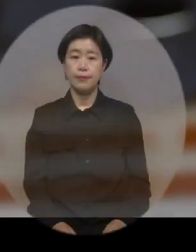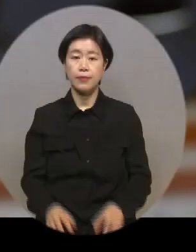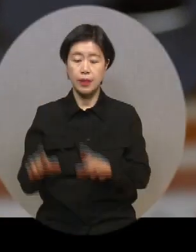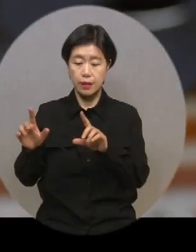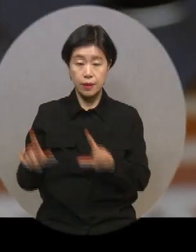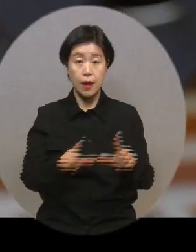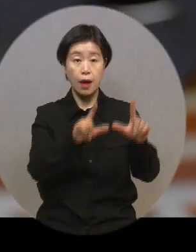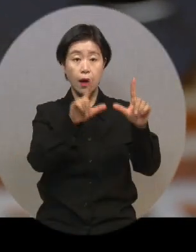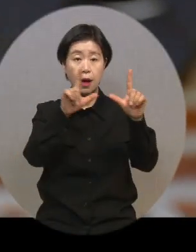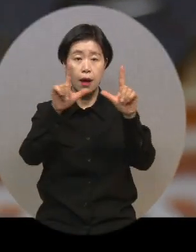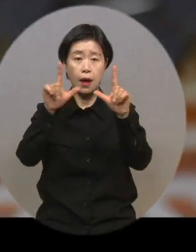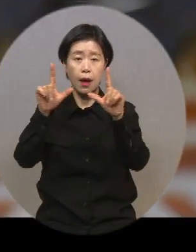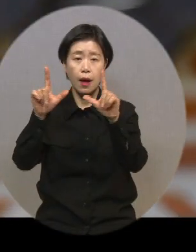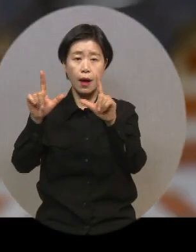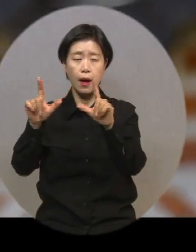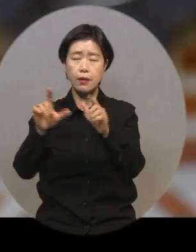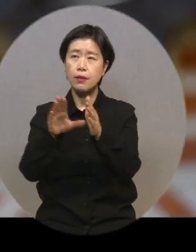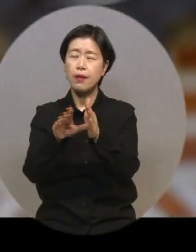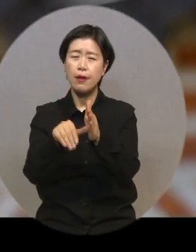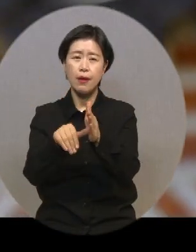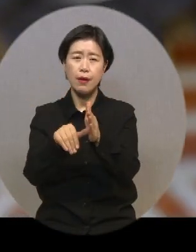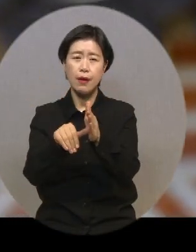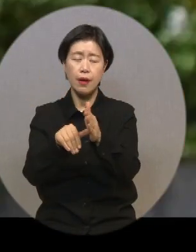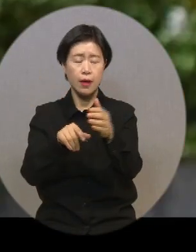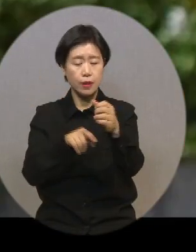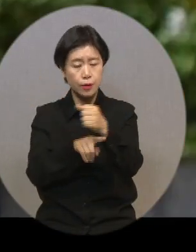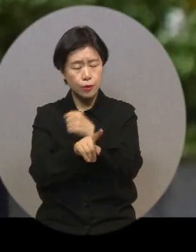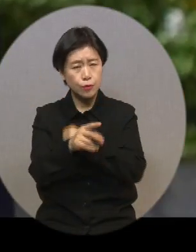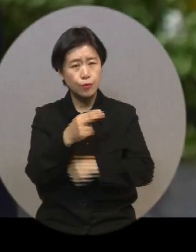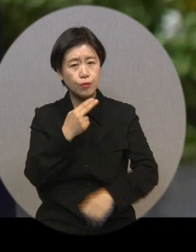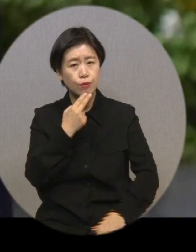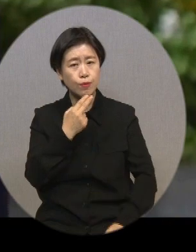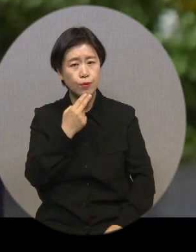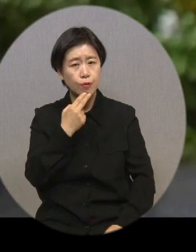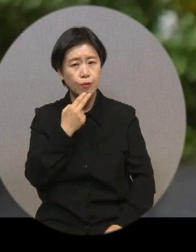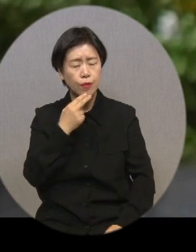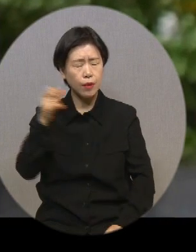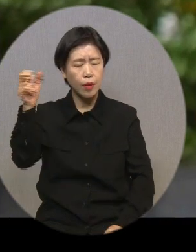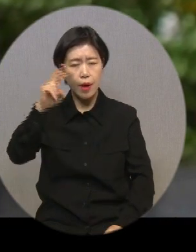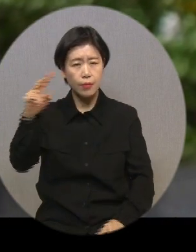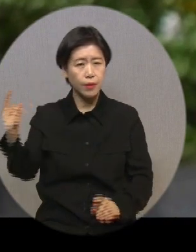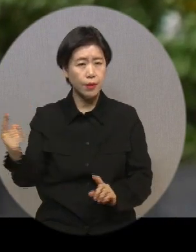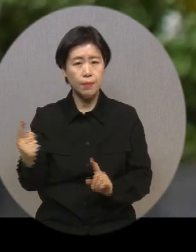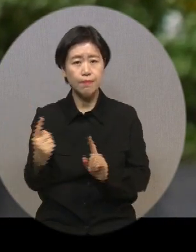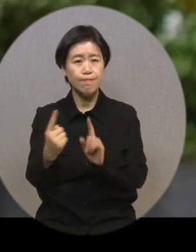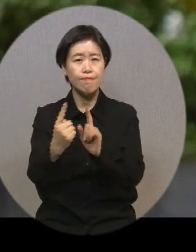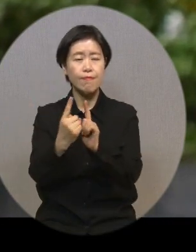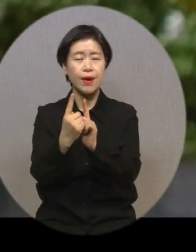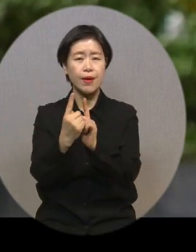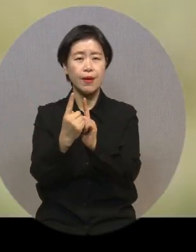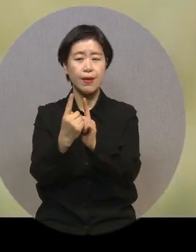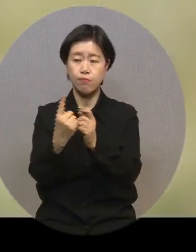살다 보면 이유 없이 다가온 고마운